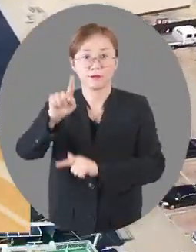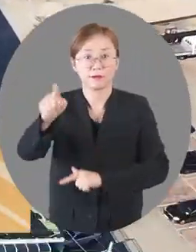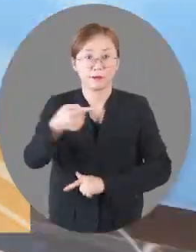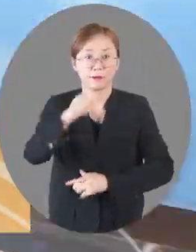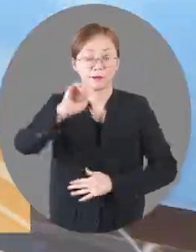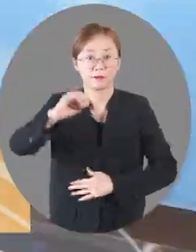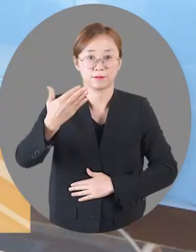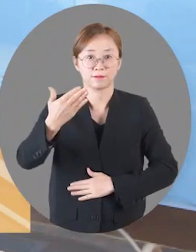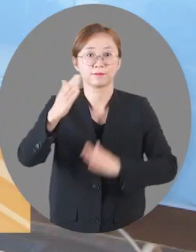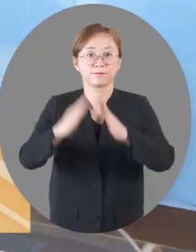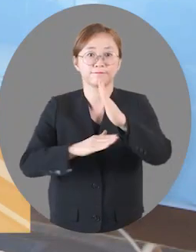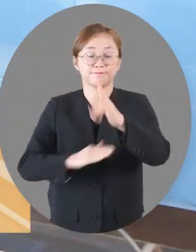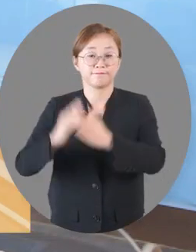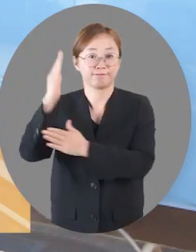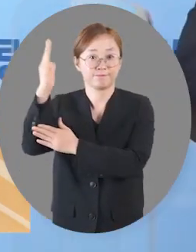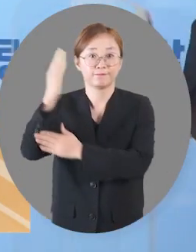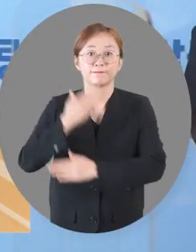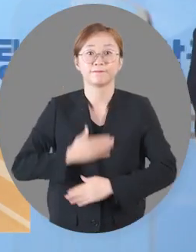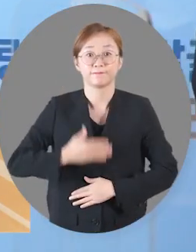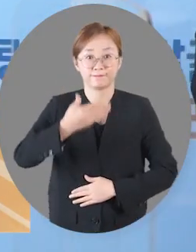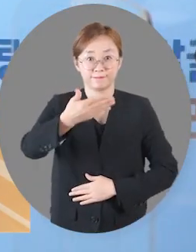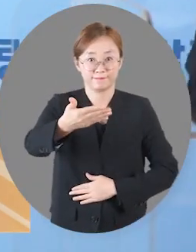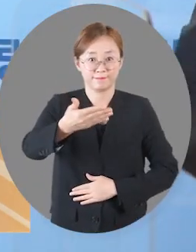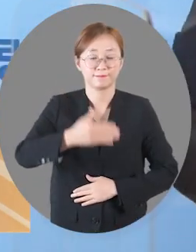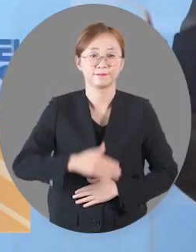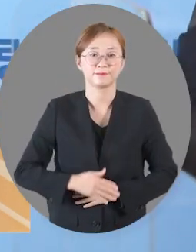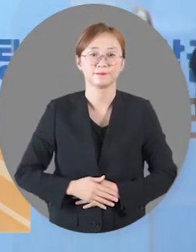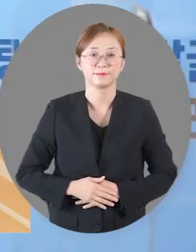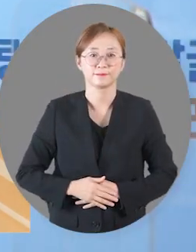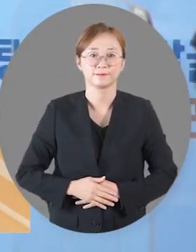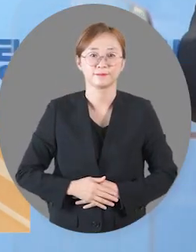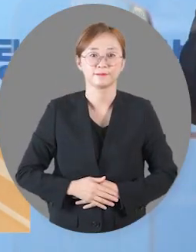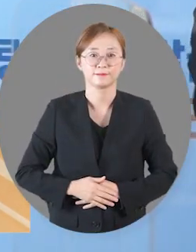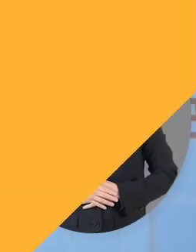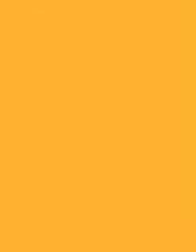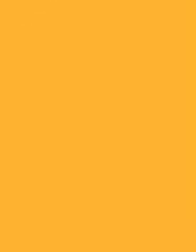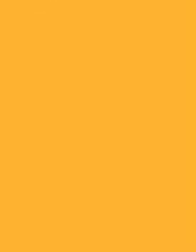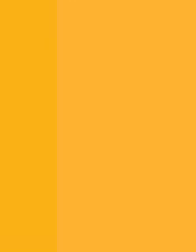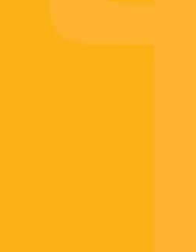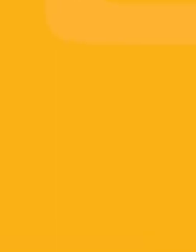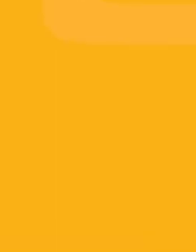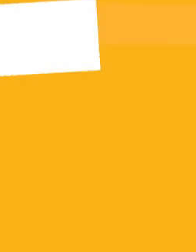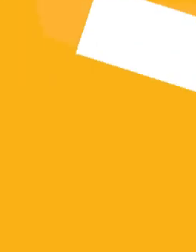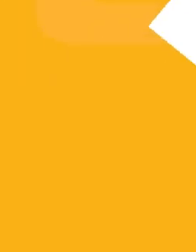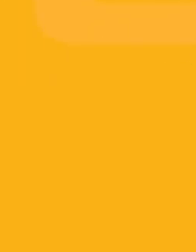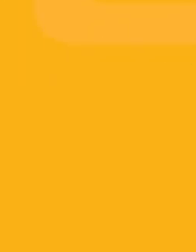소식 제149차 정례브리핑을 통해 전해드립니다.